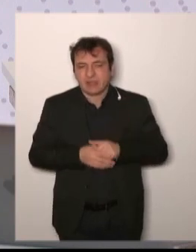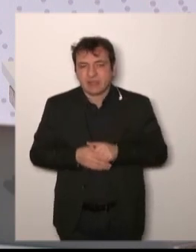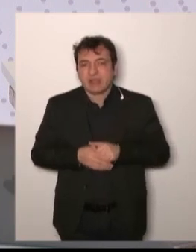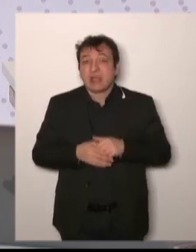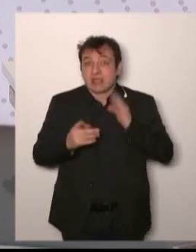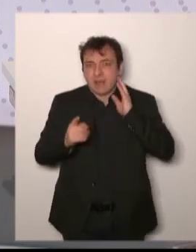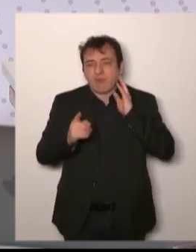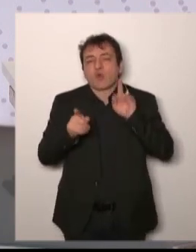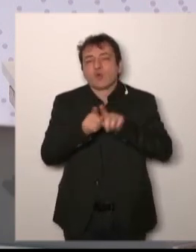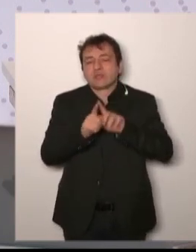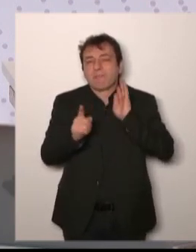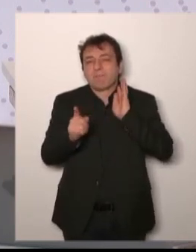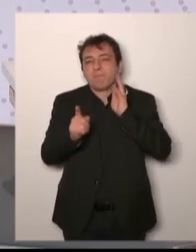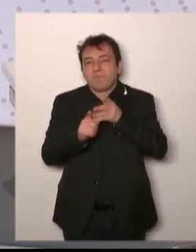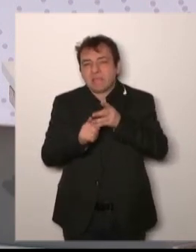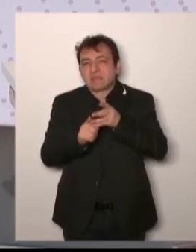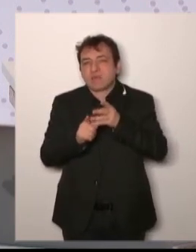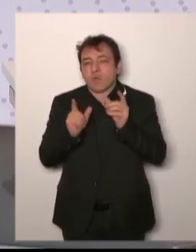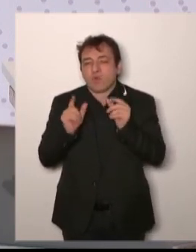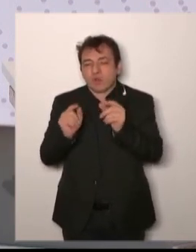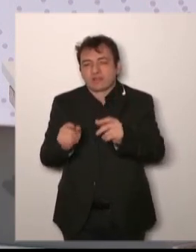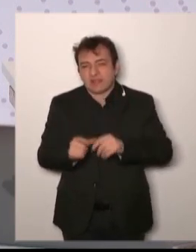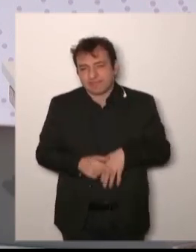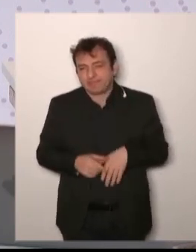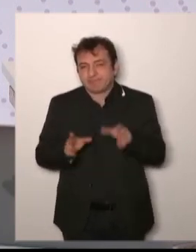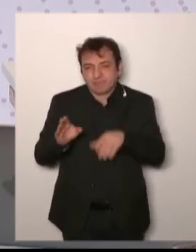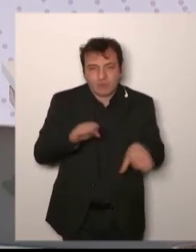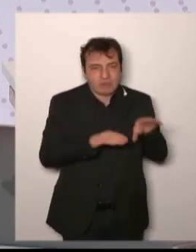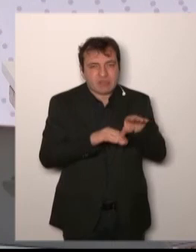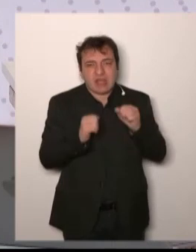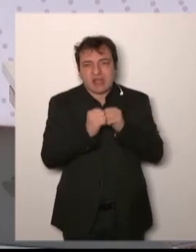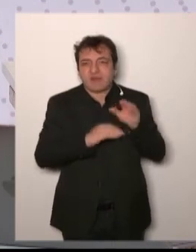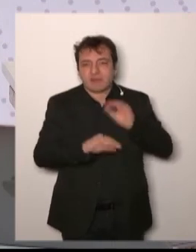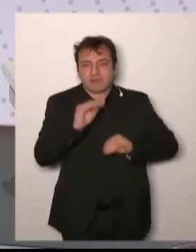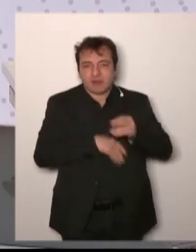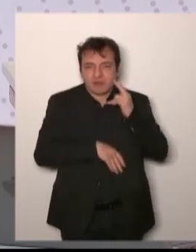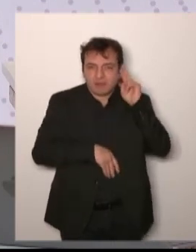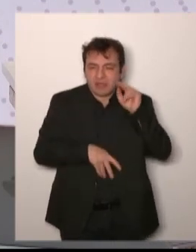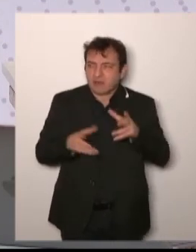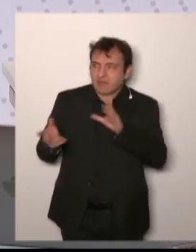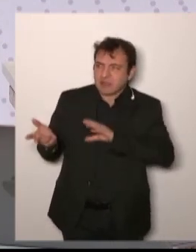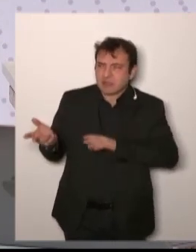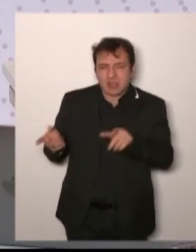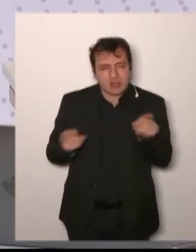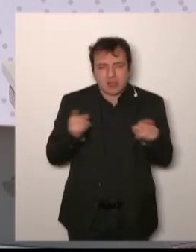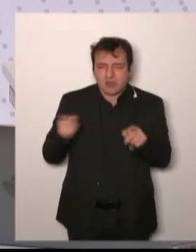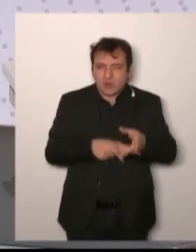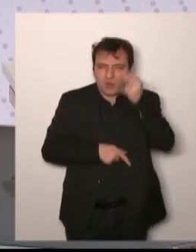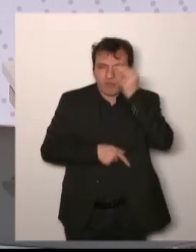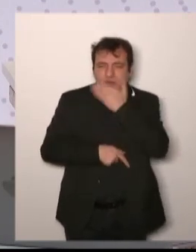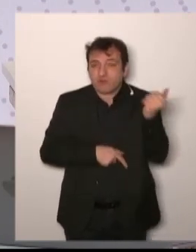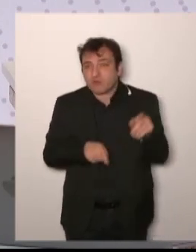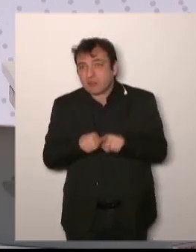qui va renforcer l'effort de recherche sur ces sujets. Pour mieux comprendre ces dispositifs, mieux comprendre leurs impacts, je vous prie